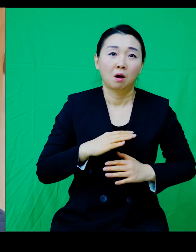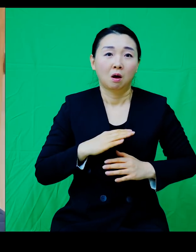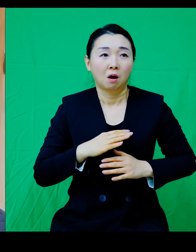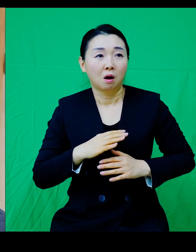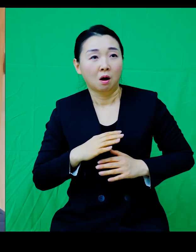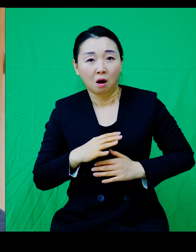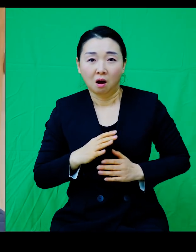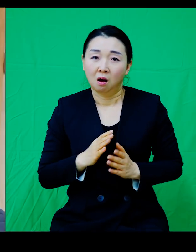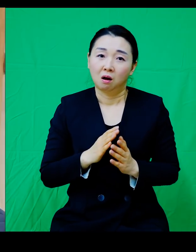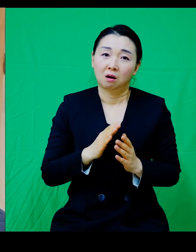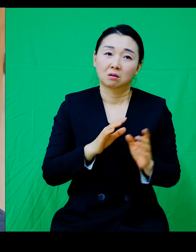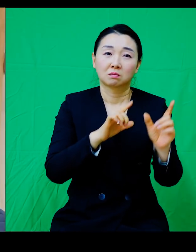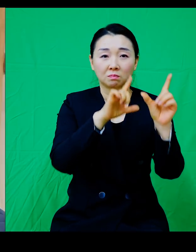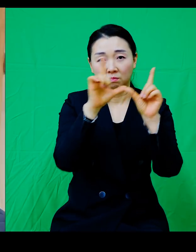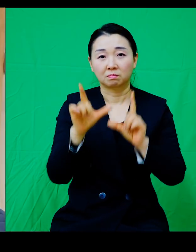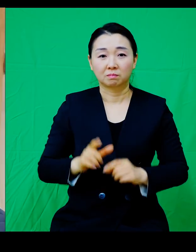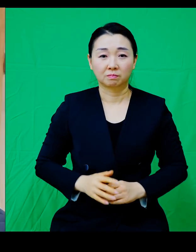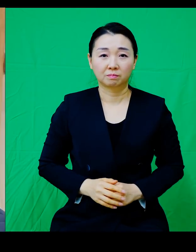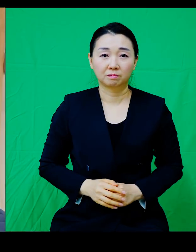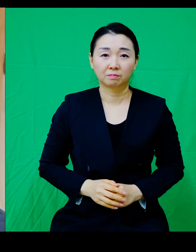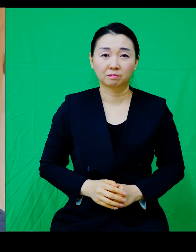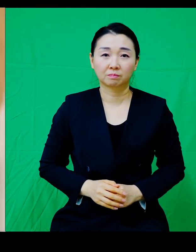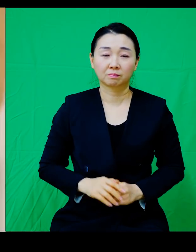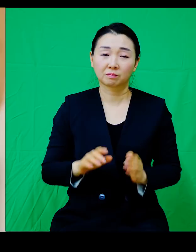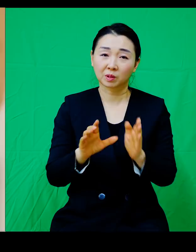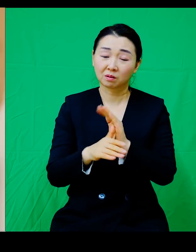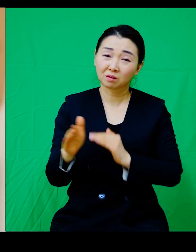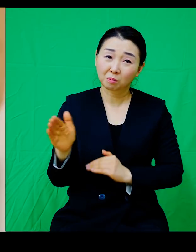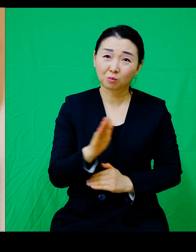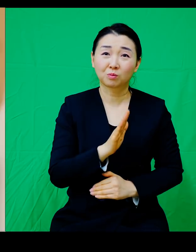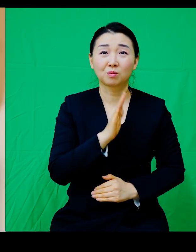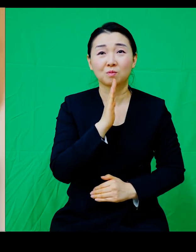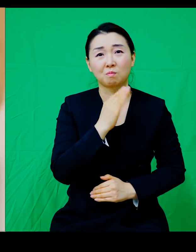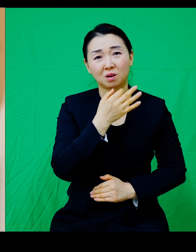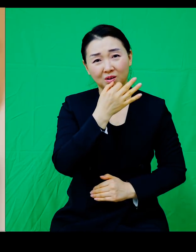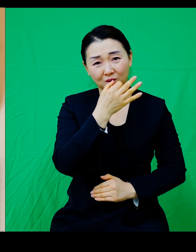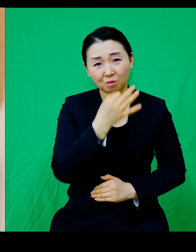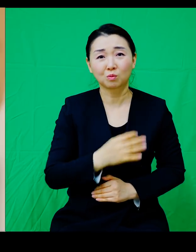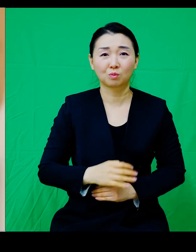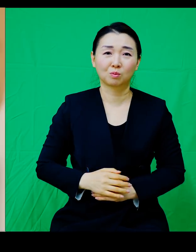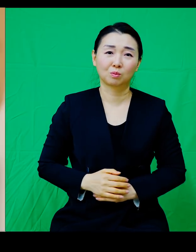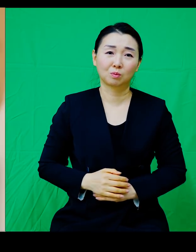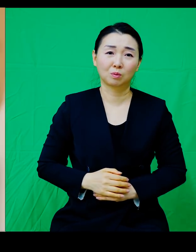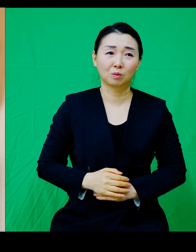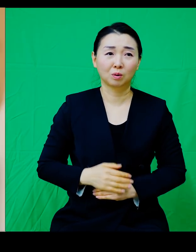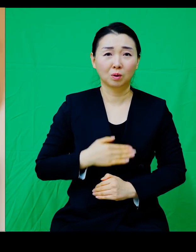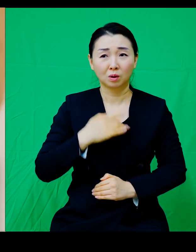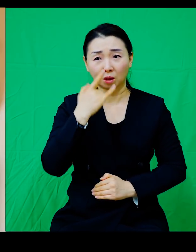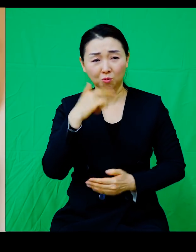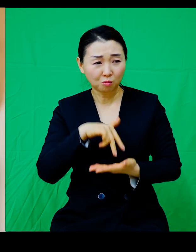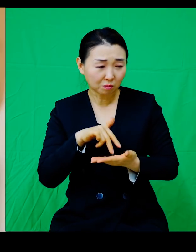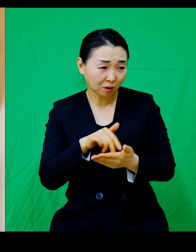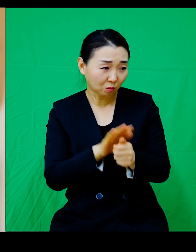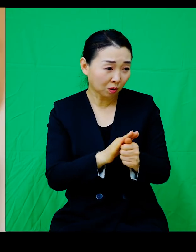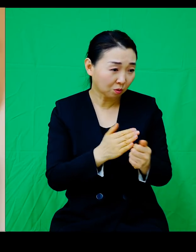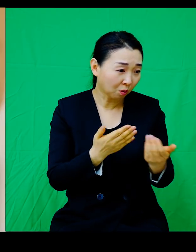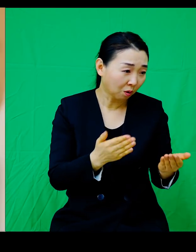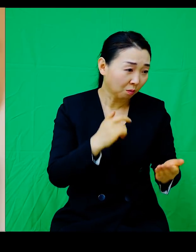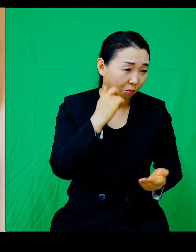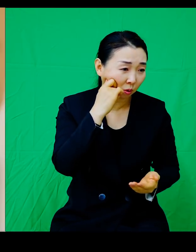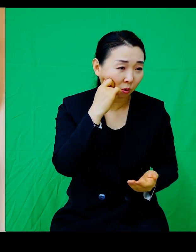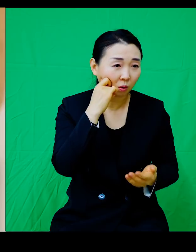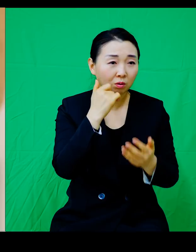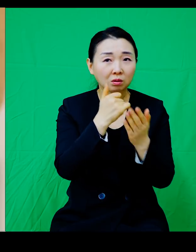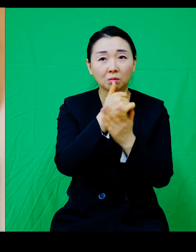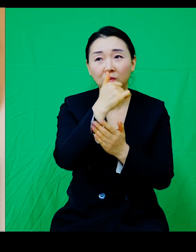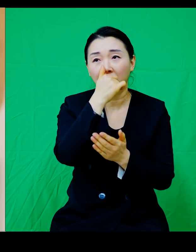계속 안고 지내야 되는 거예요. 그래서 그때부터 이제 되게 힘들고 부모가 뭔가 해줄 수 있는 게 없으니까